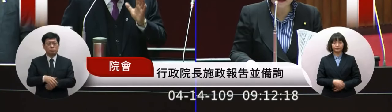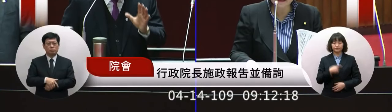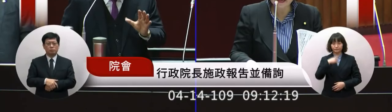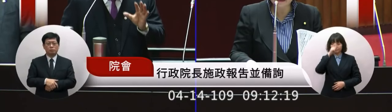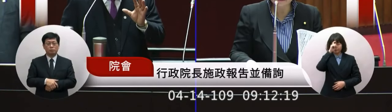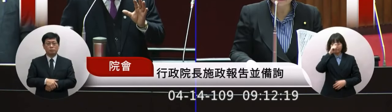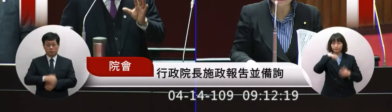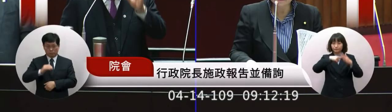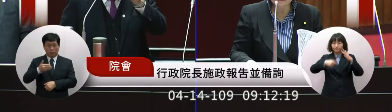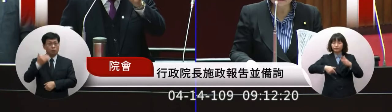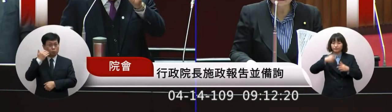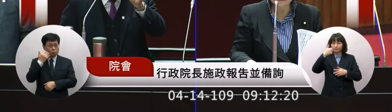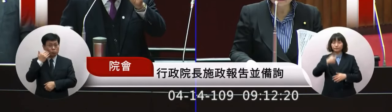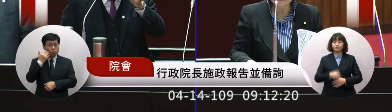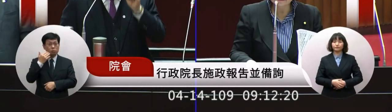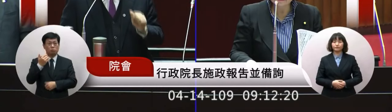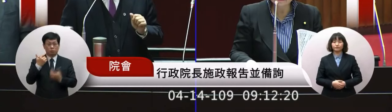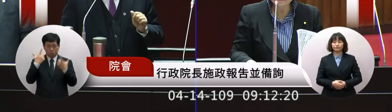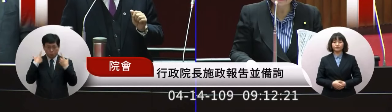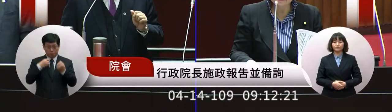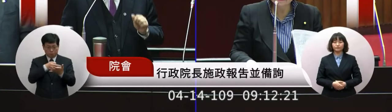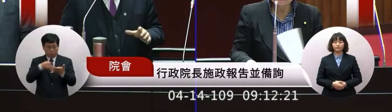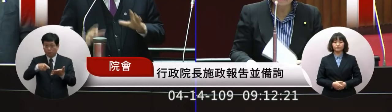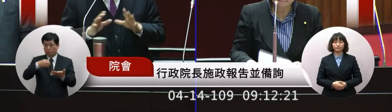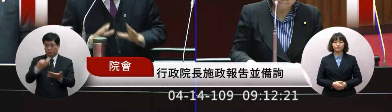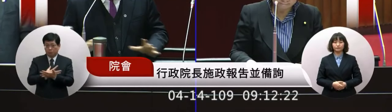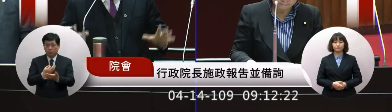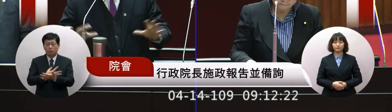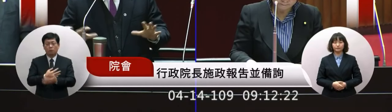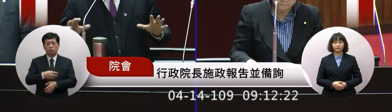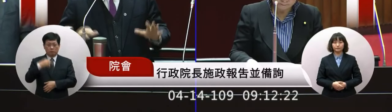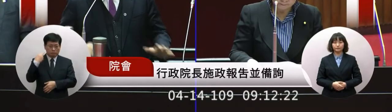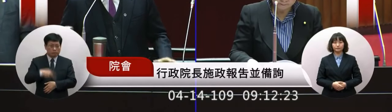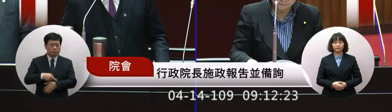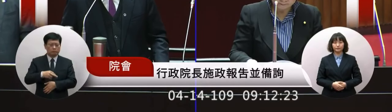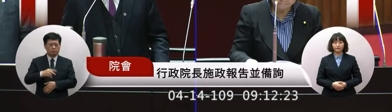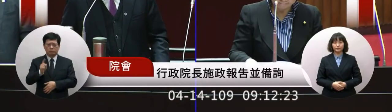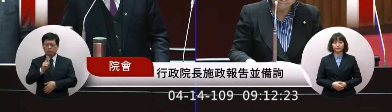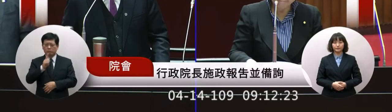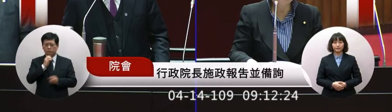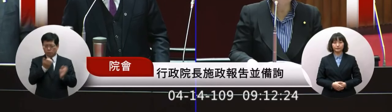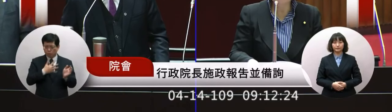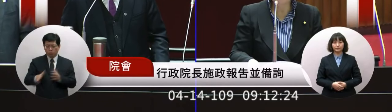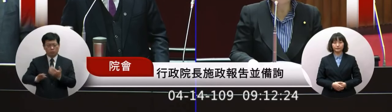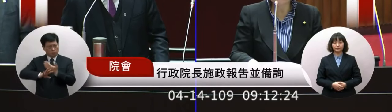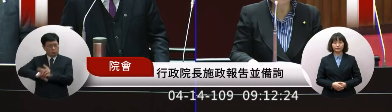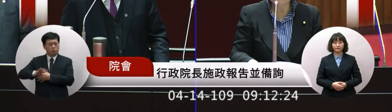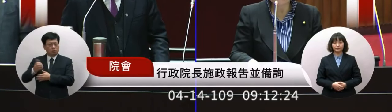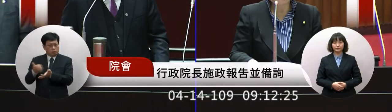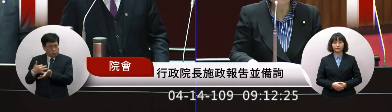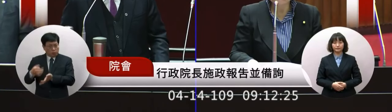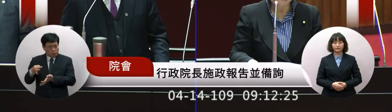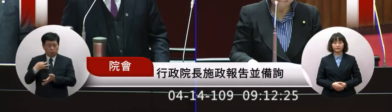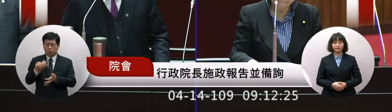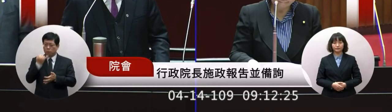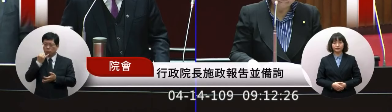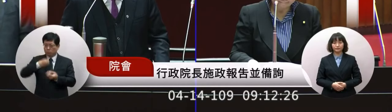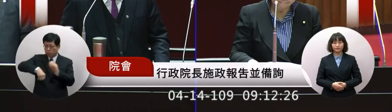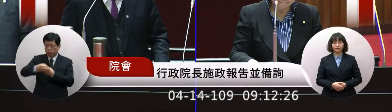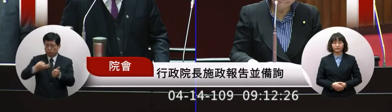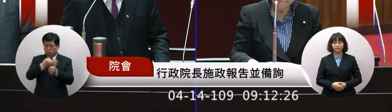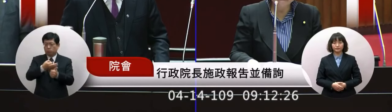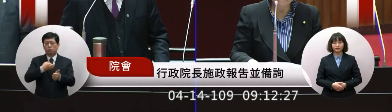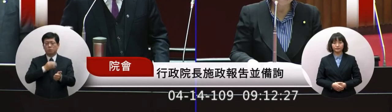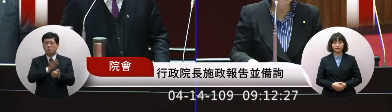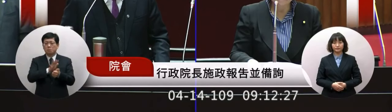希望院长， 园内的还有不足，还有预备的相关，一定会来让